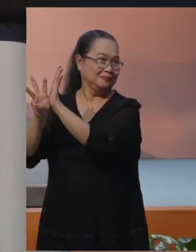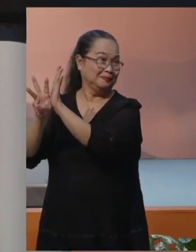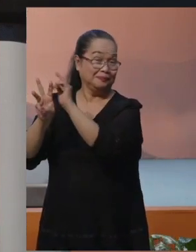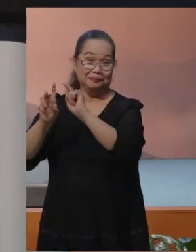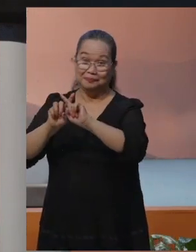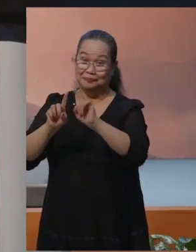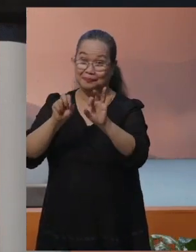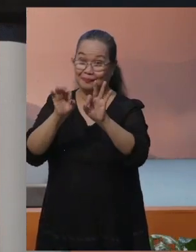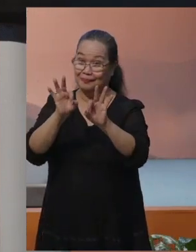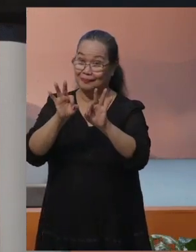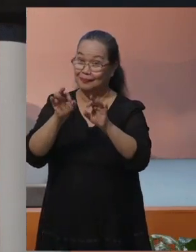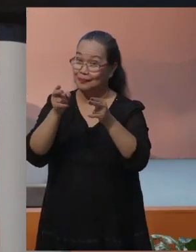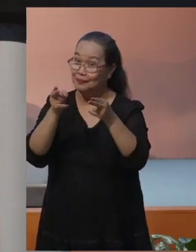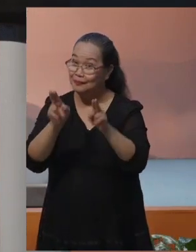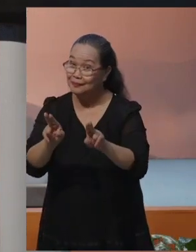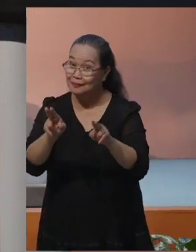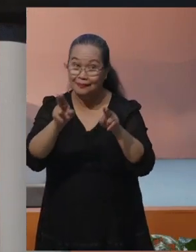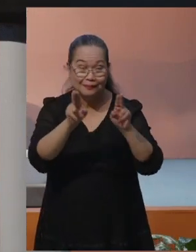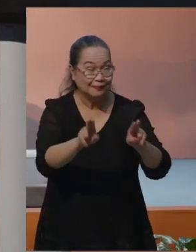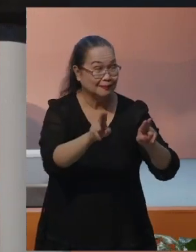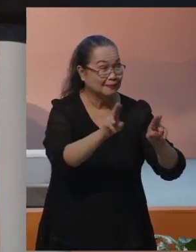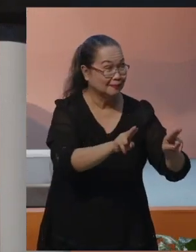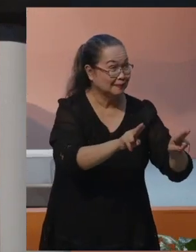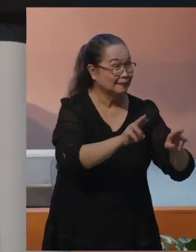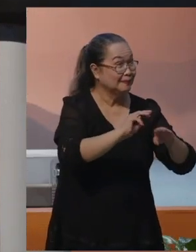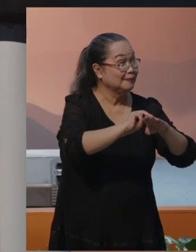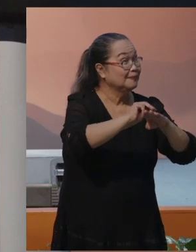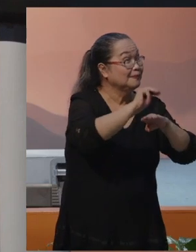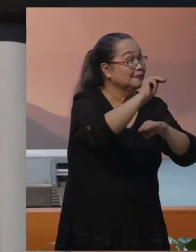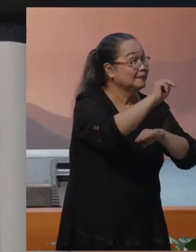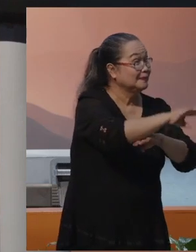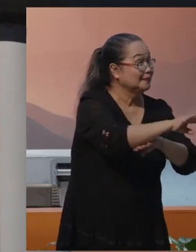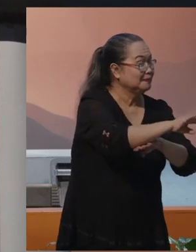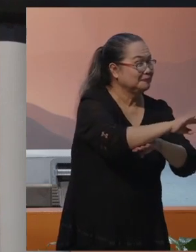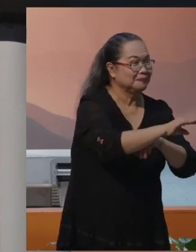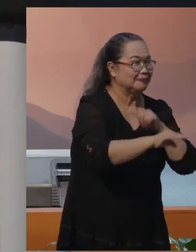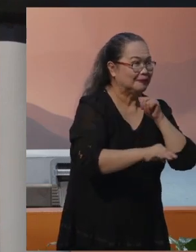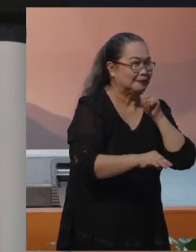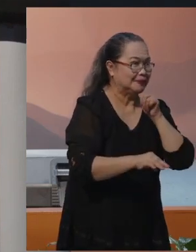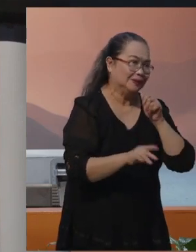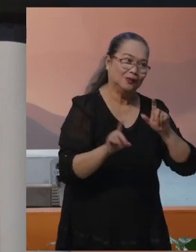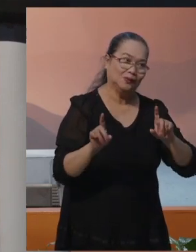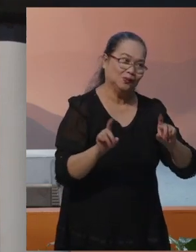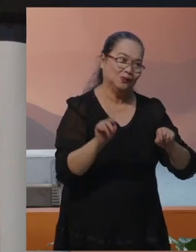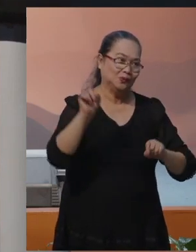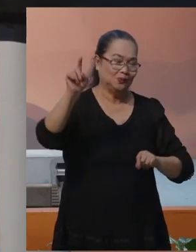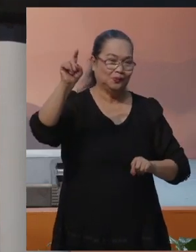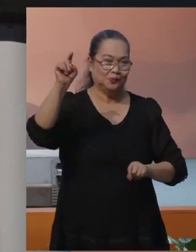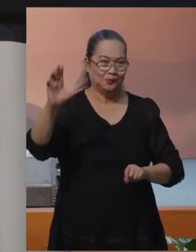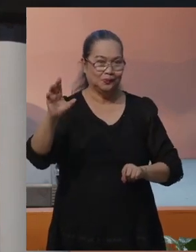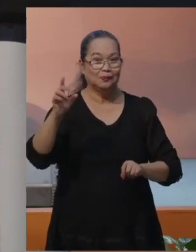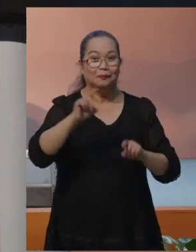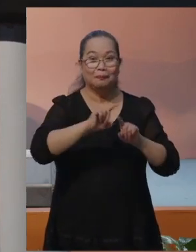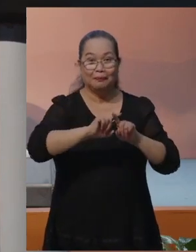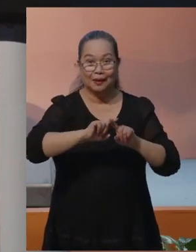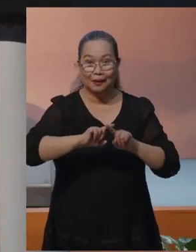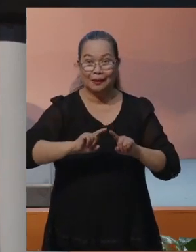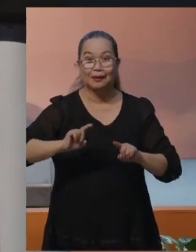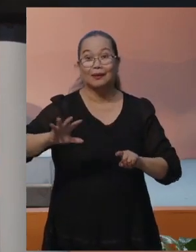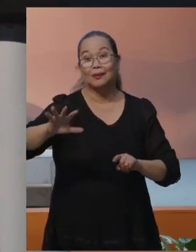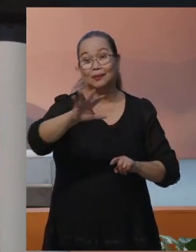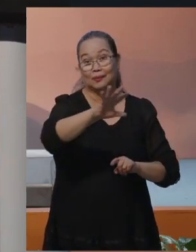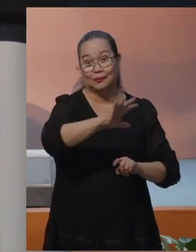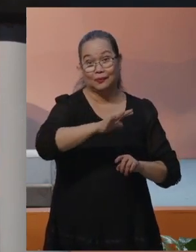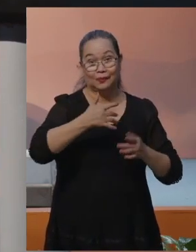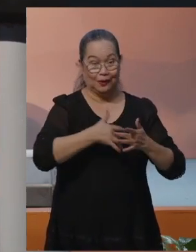Pero kahit na anong mangyari, ang mirakulo ay hindi yung gagawin niya, kundi yung gagawin niya